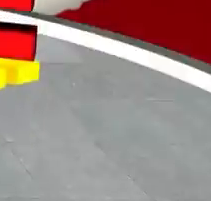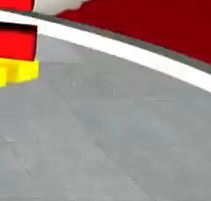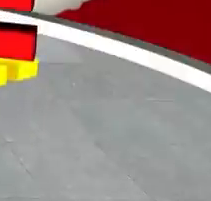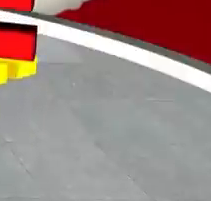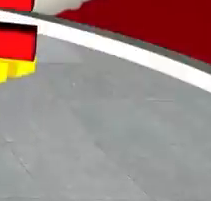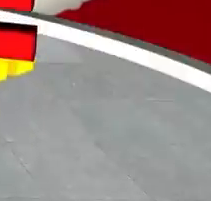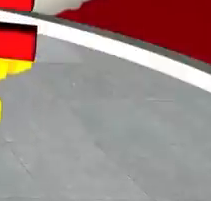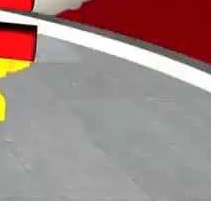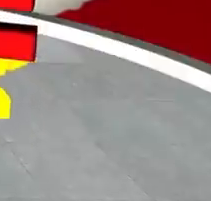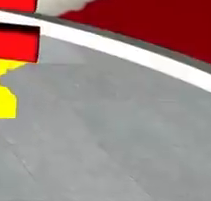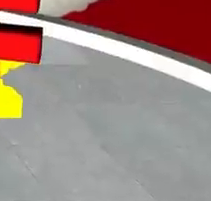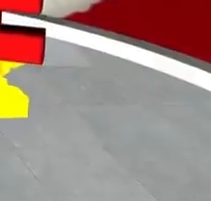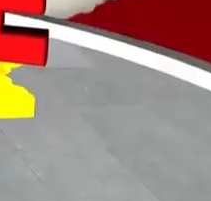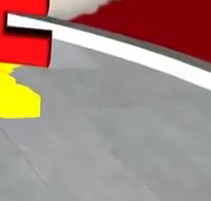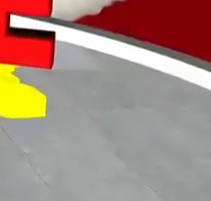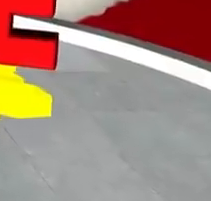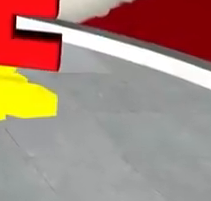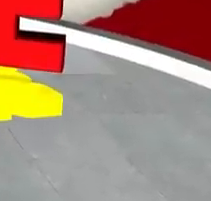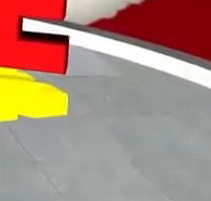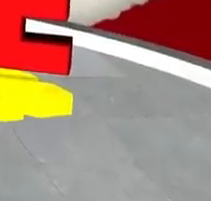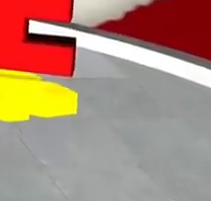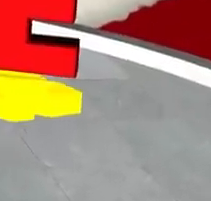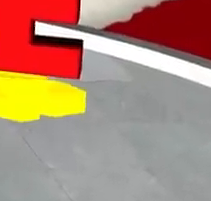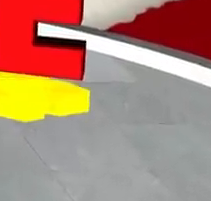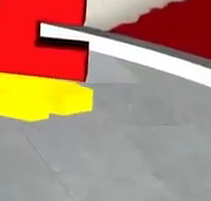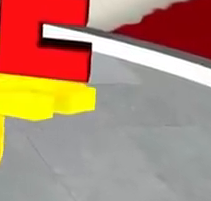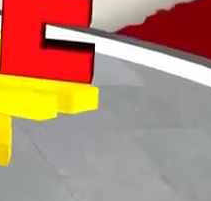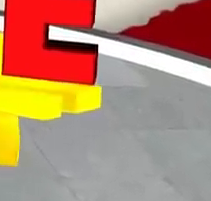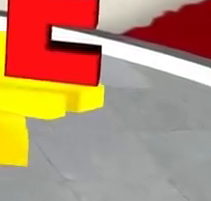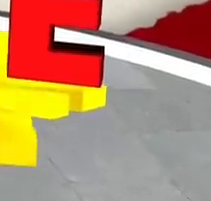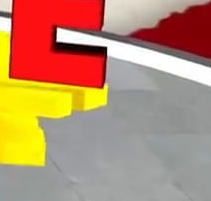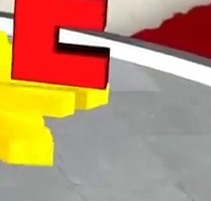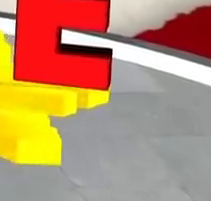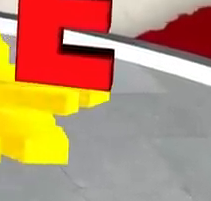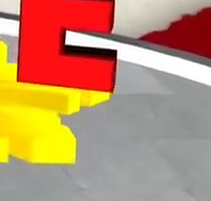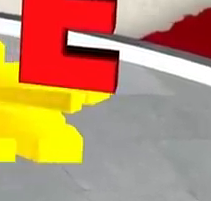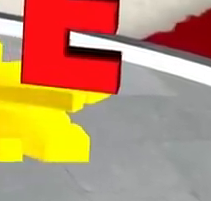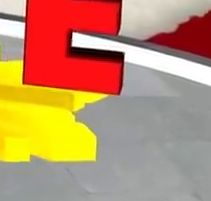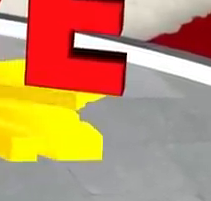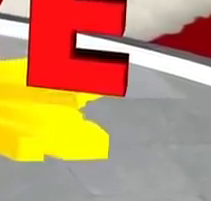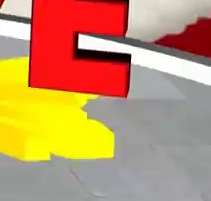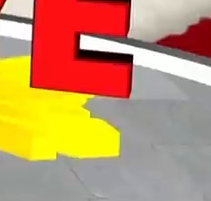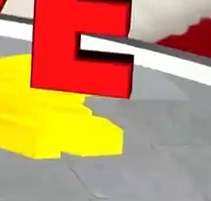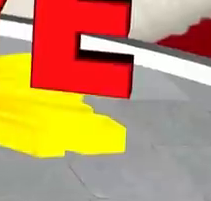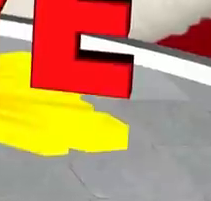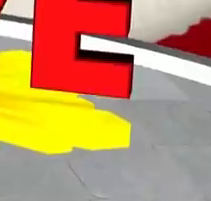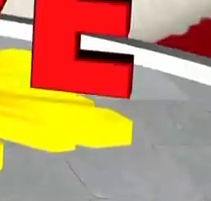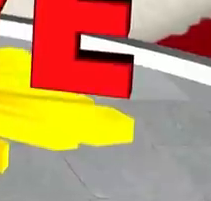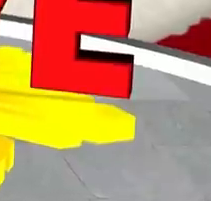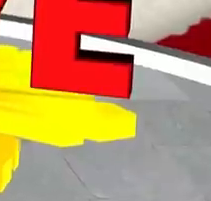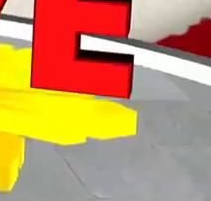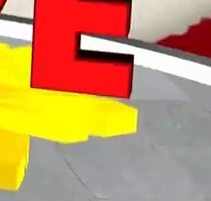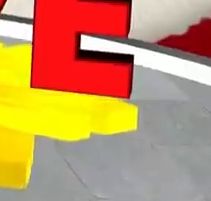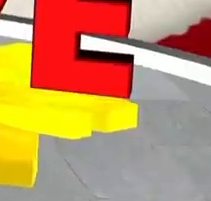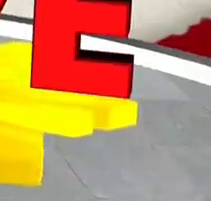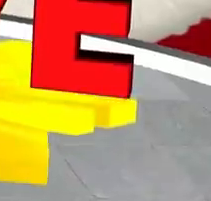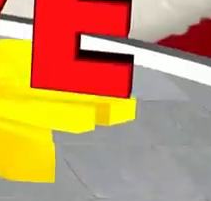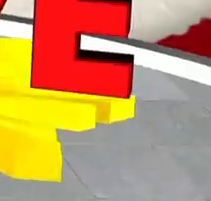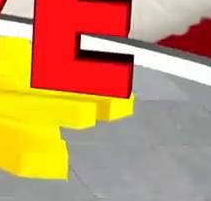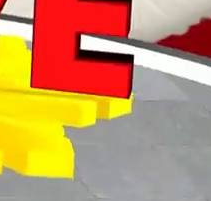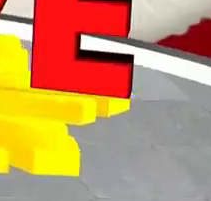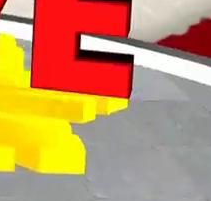Hindi man kasing kilala kumpara sa kanyang mga katunggali at wala mang suporta ng malalaking partido o